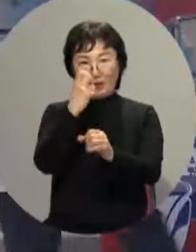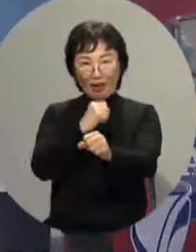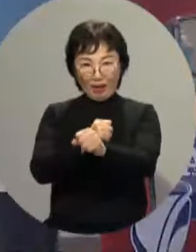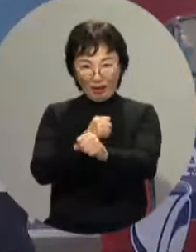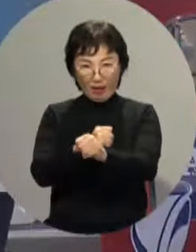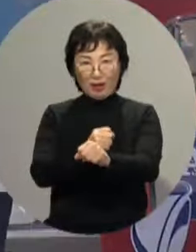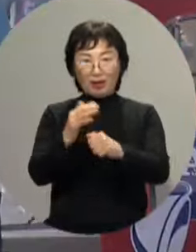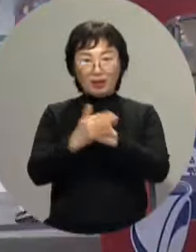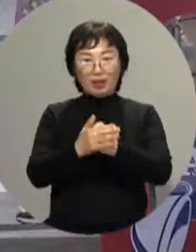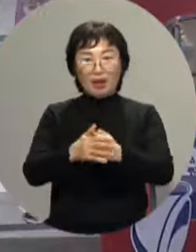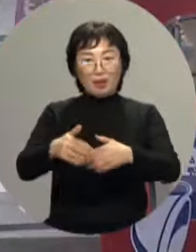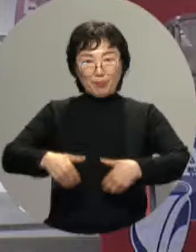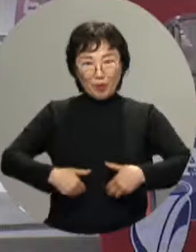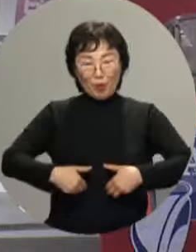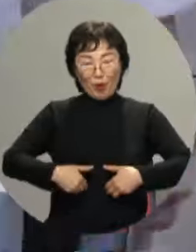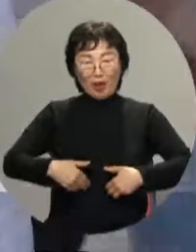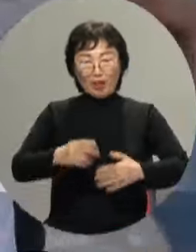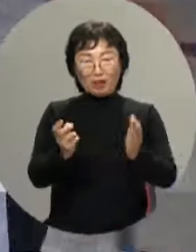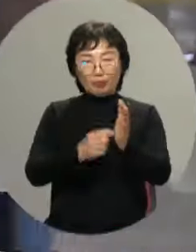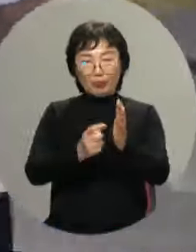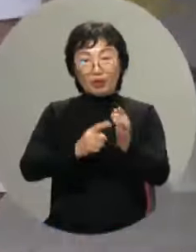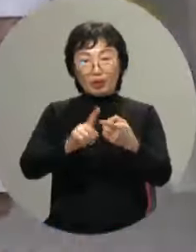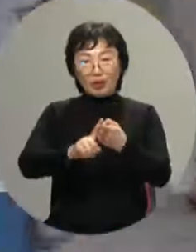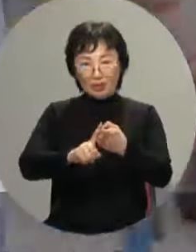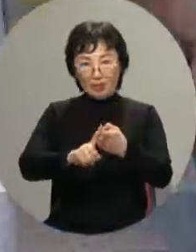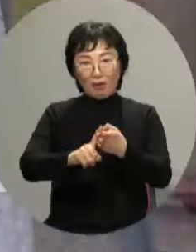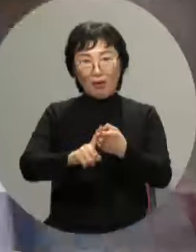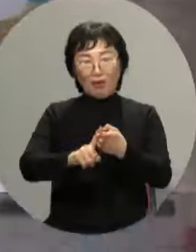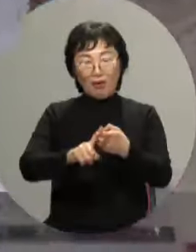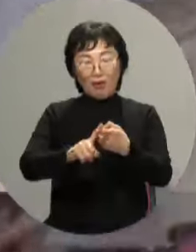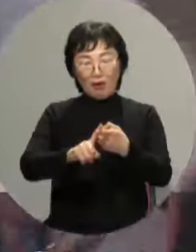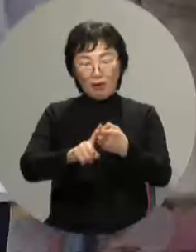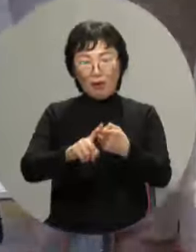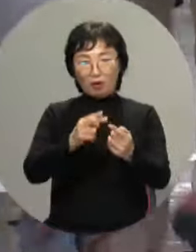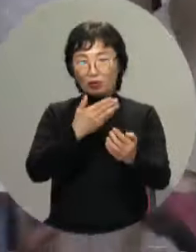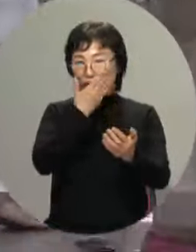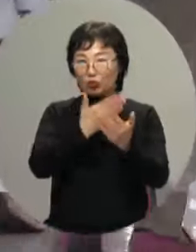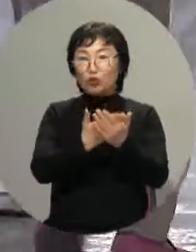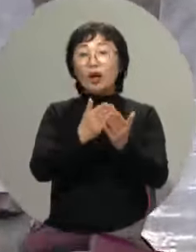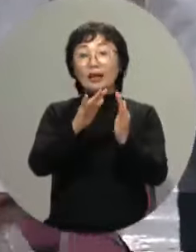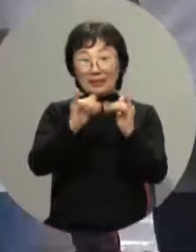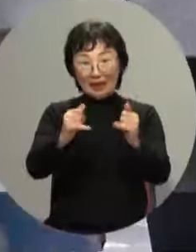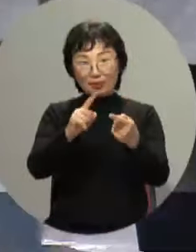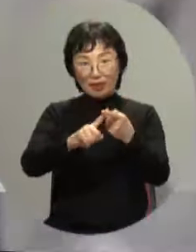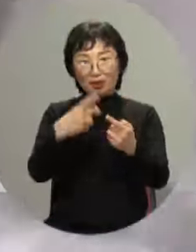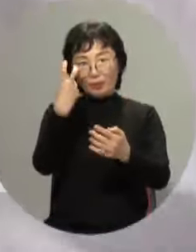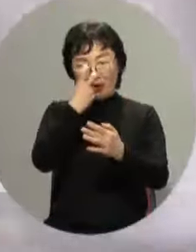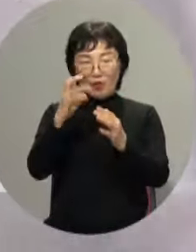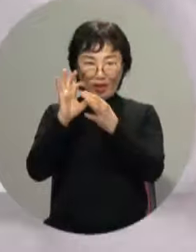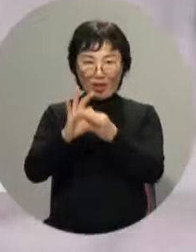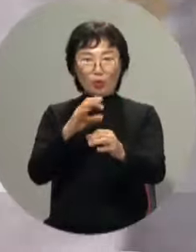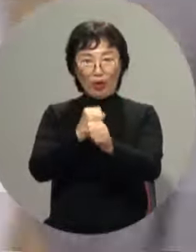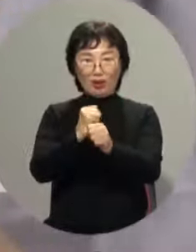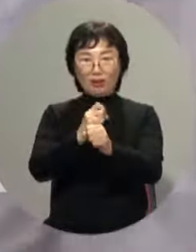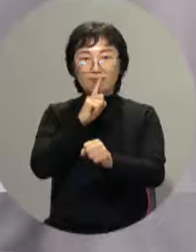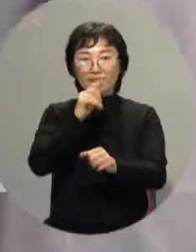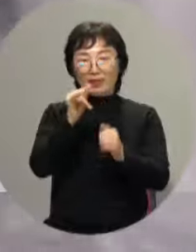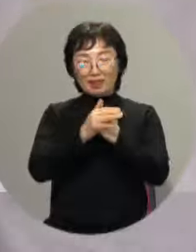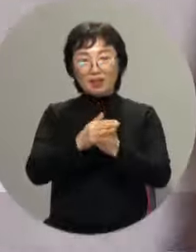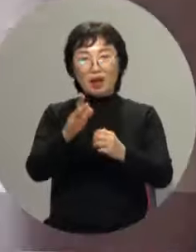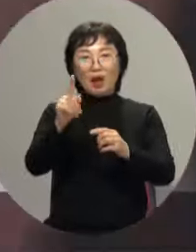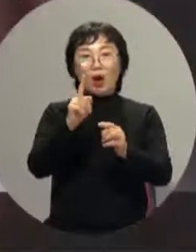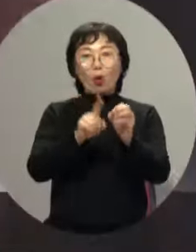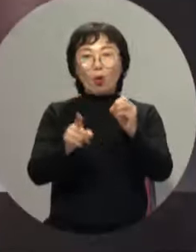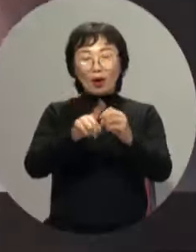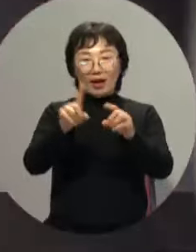다만 필수 위중증 분야는 준법 투쟁과 관계 없이 진료를 계속한다는 계획입니다 한편 원광대 병원의